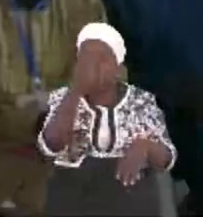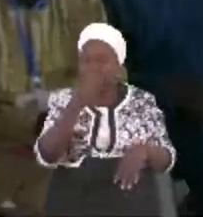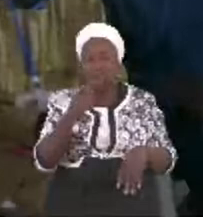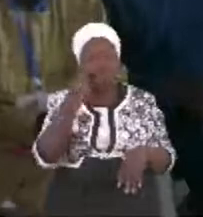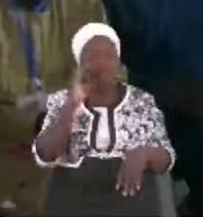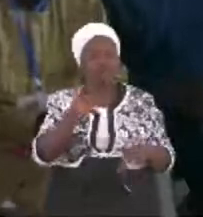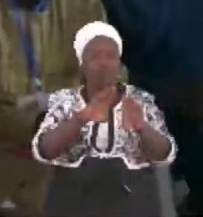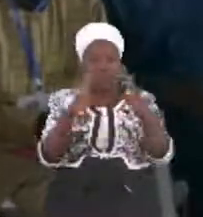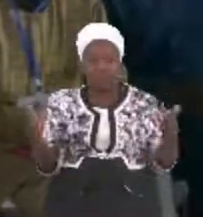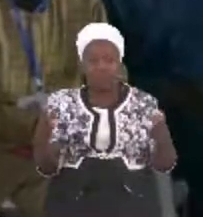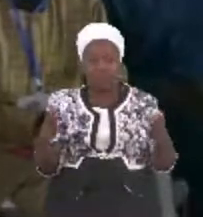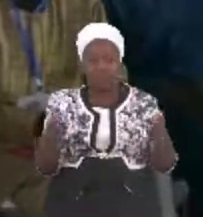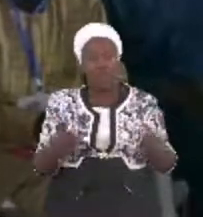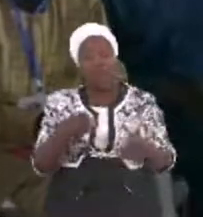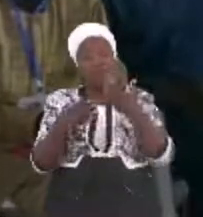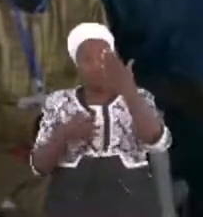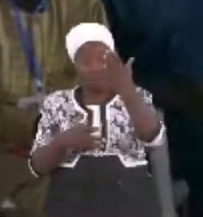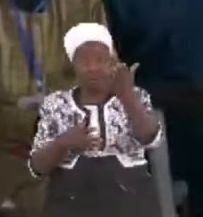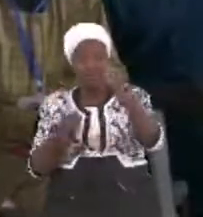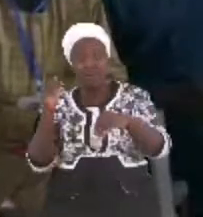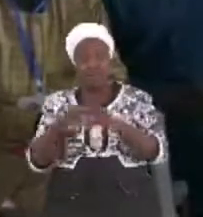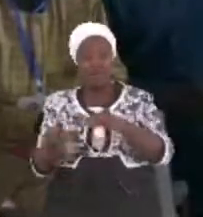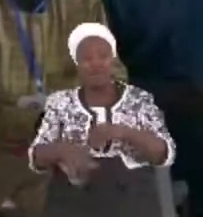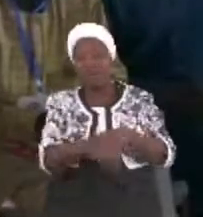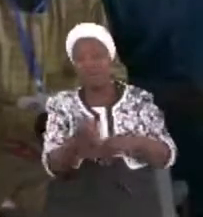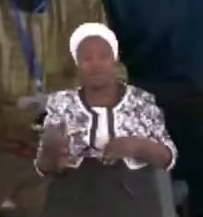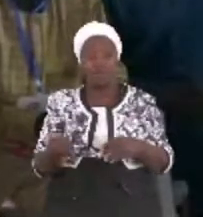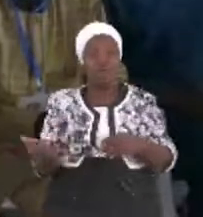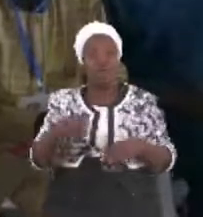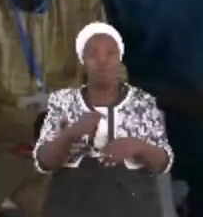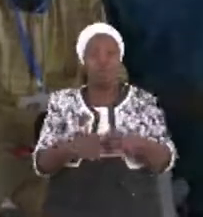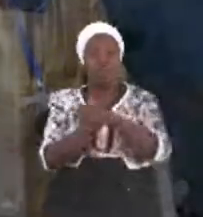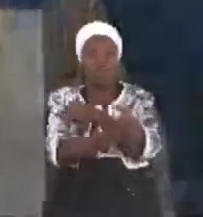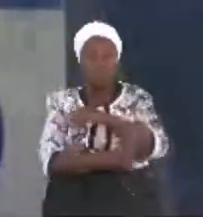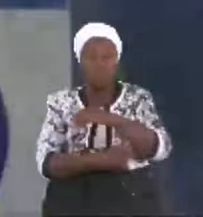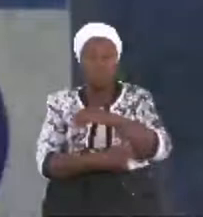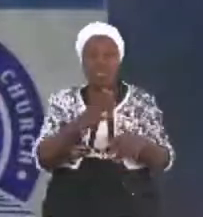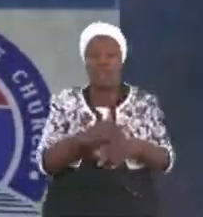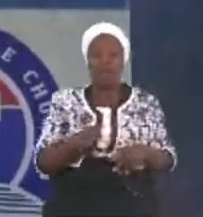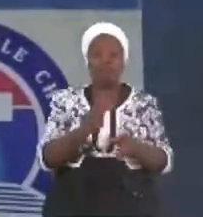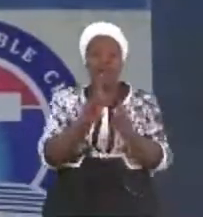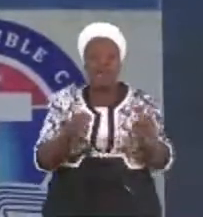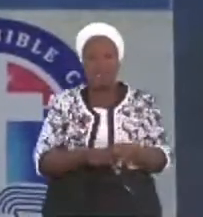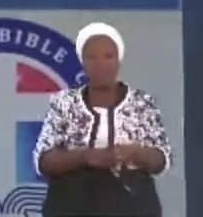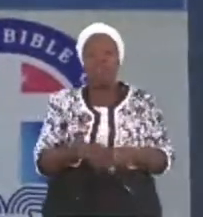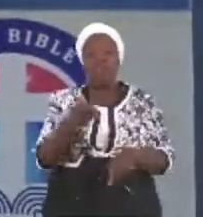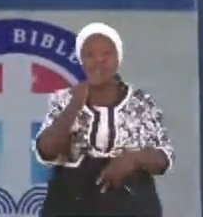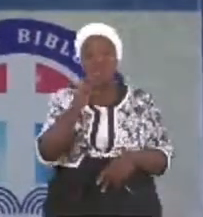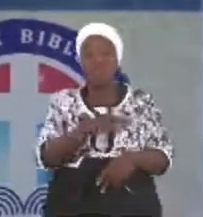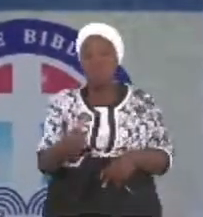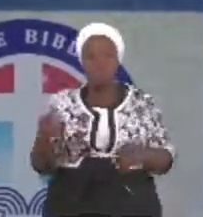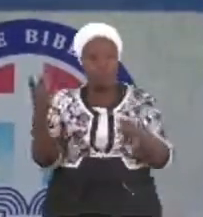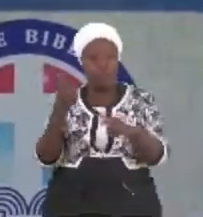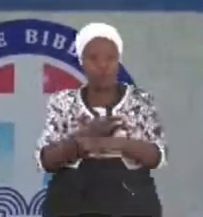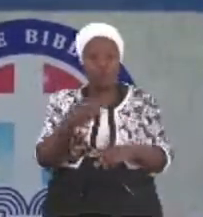s'ouvrir. Là-bas, dans tous les lieux, il y a une multiplication